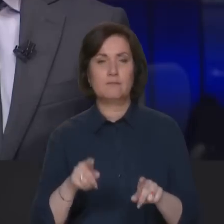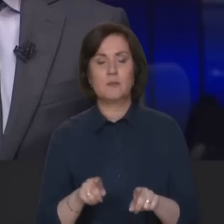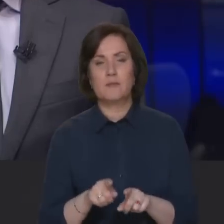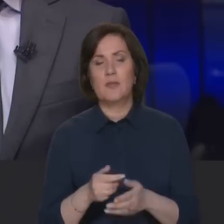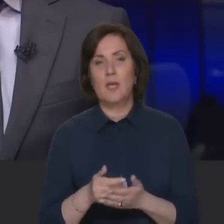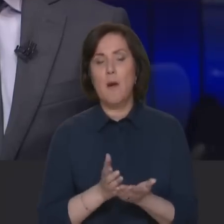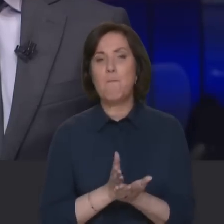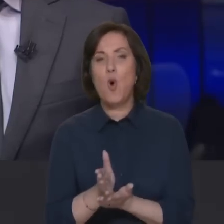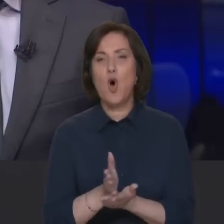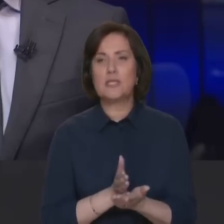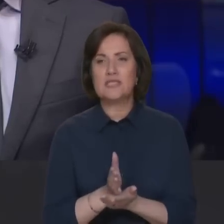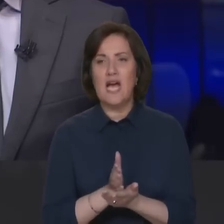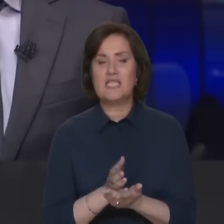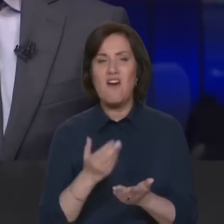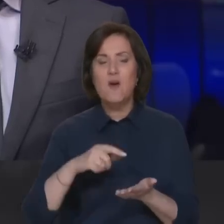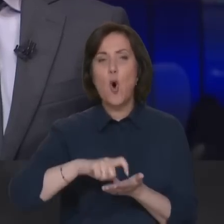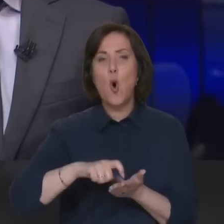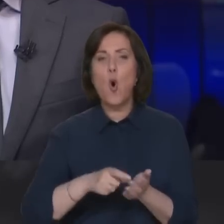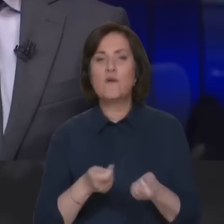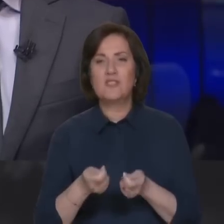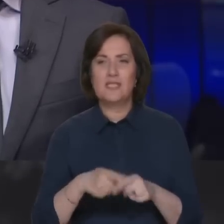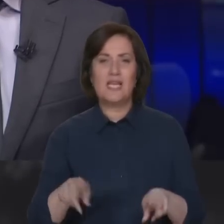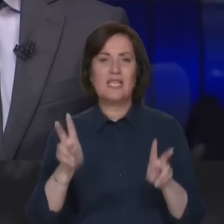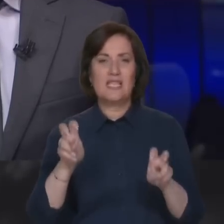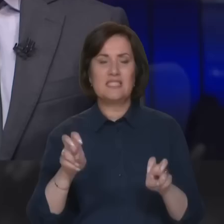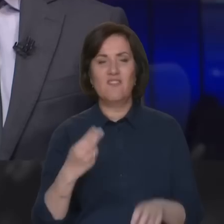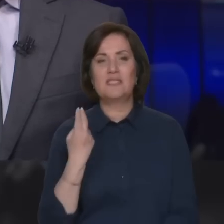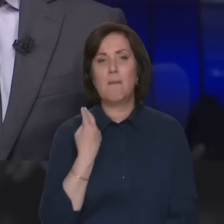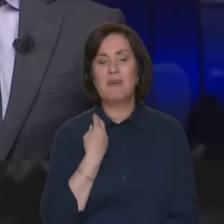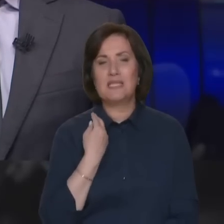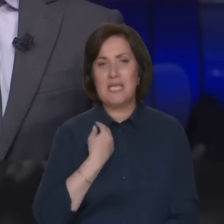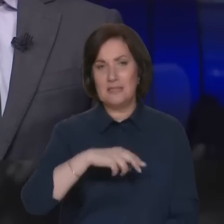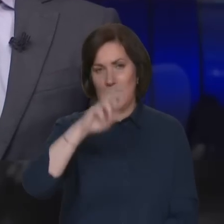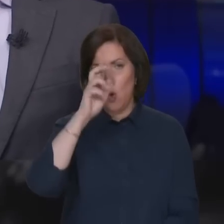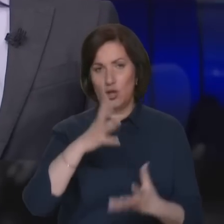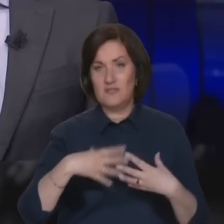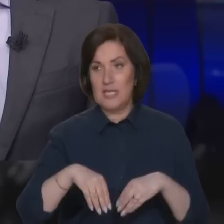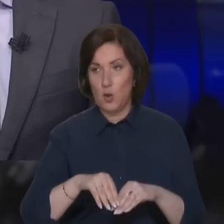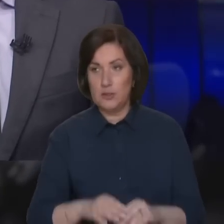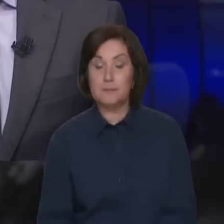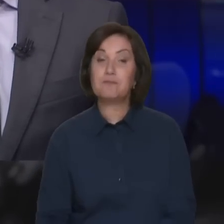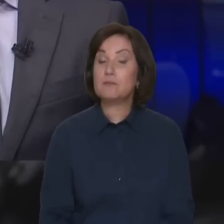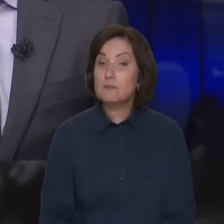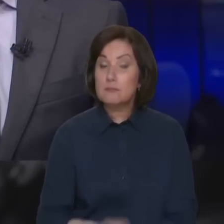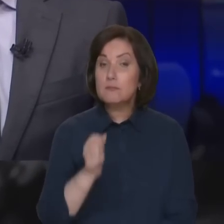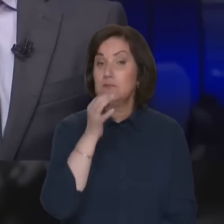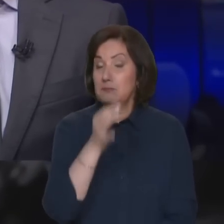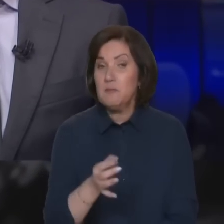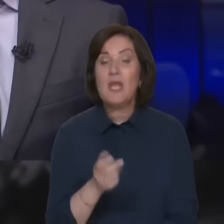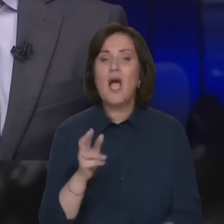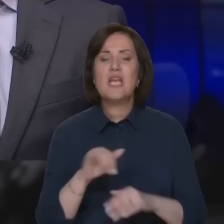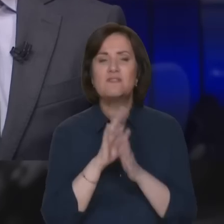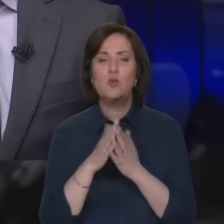мовити, посада в оцьому офісі, який називається Британська королівська родина. А, Олесь, а скажіть, а як в